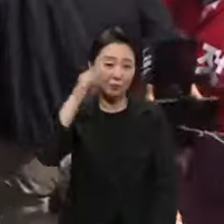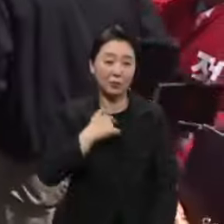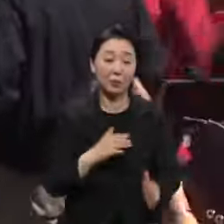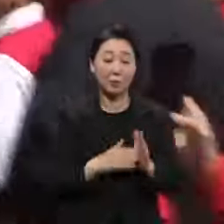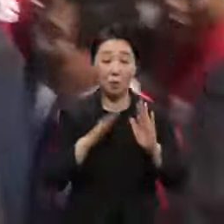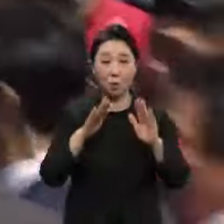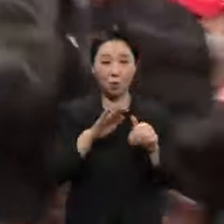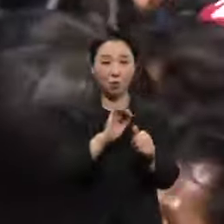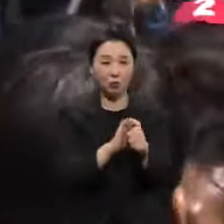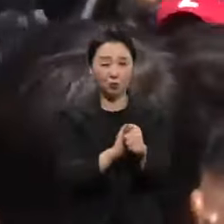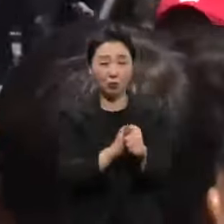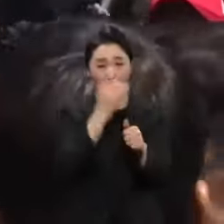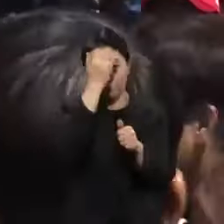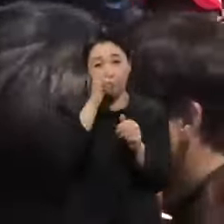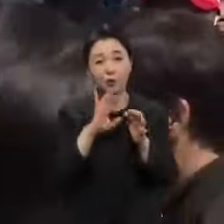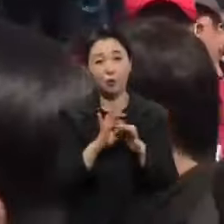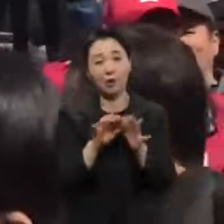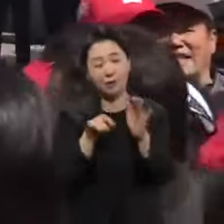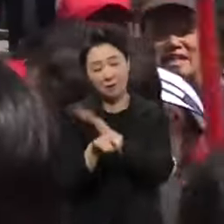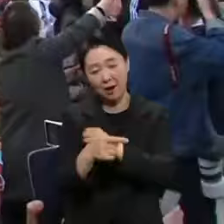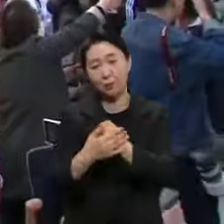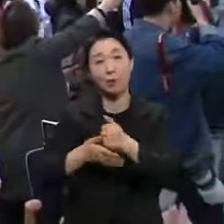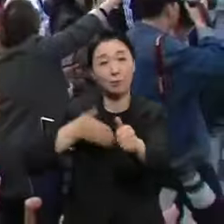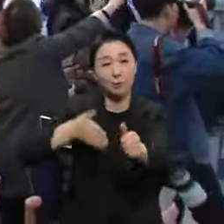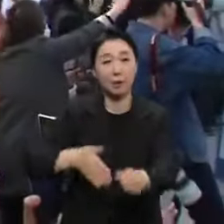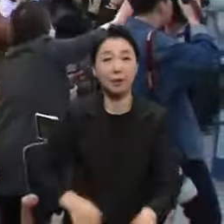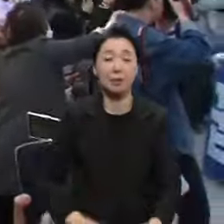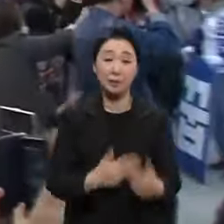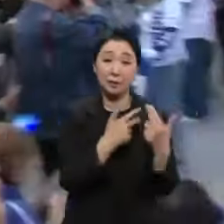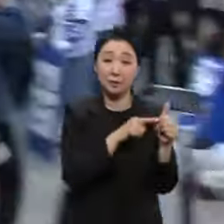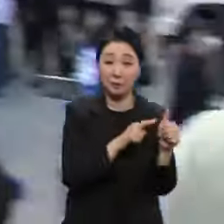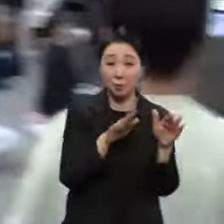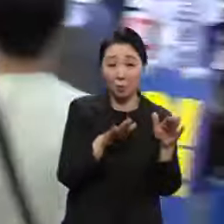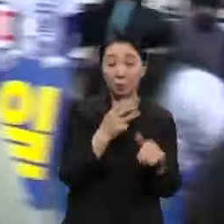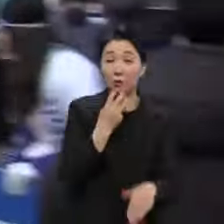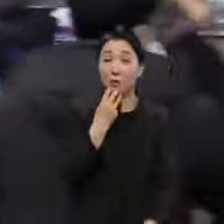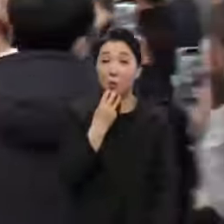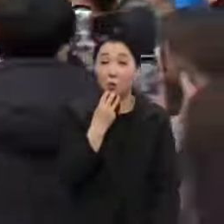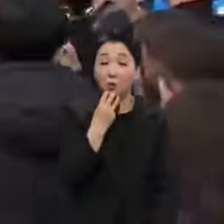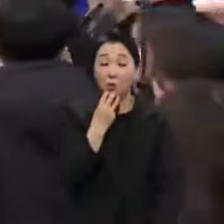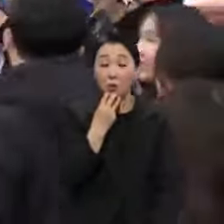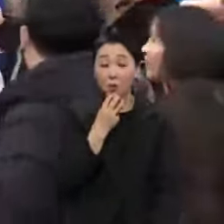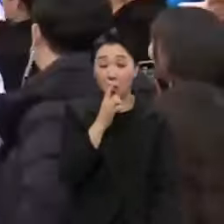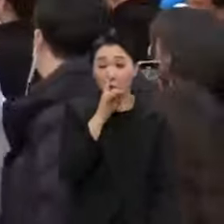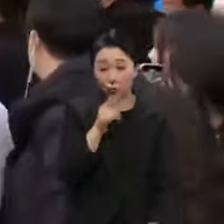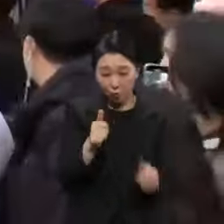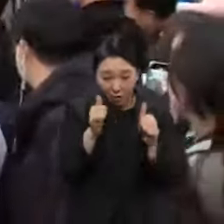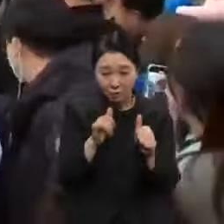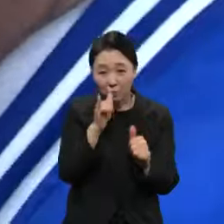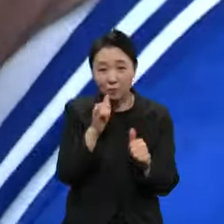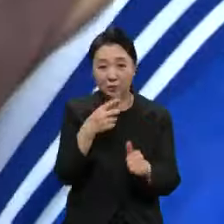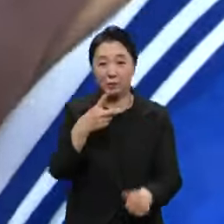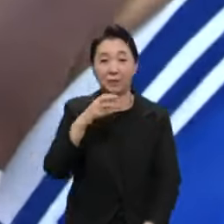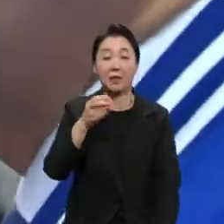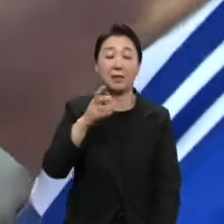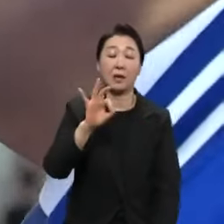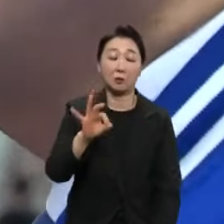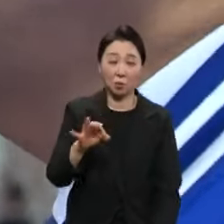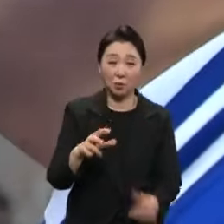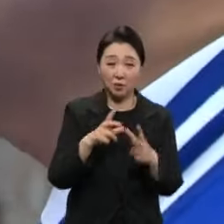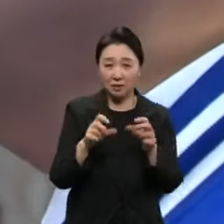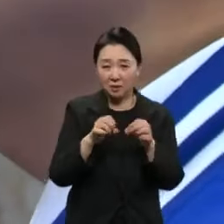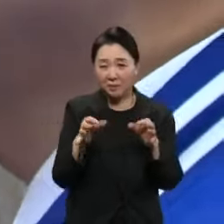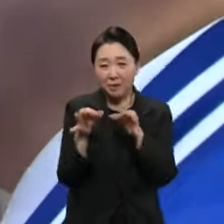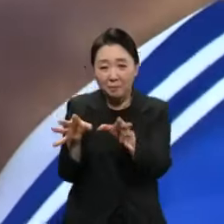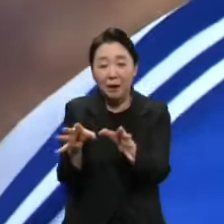찾아 표심을 공략합니다. 이재명 민주당 대표는 오늘 서울중앙지법에서 열리는 대장동 성남FC 관련